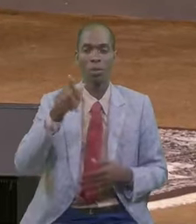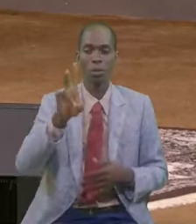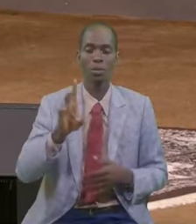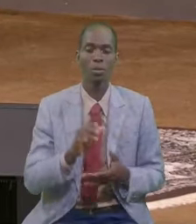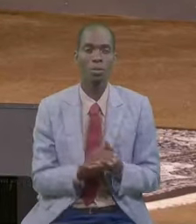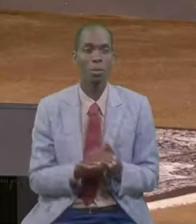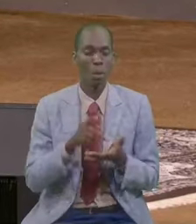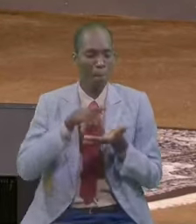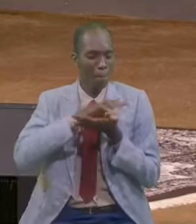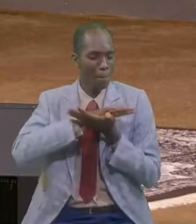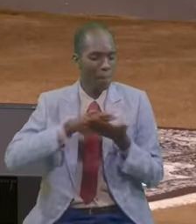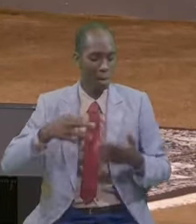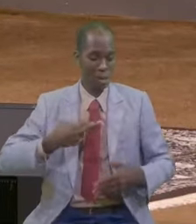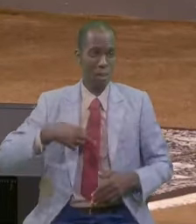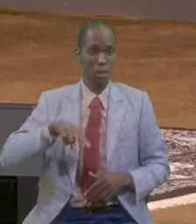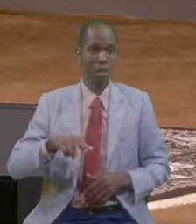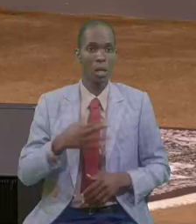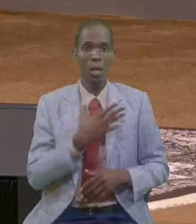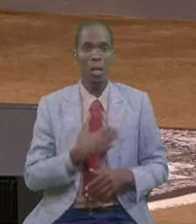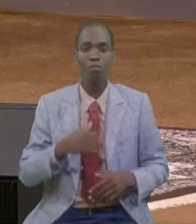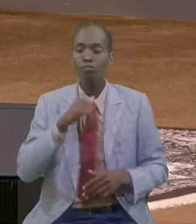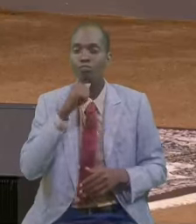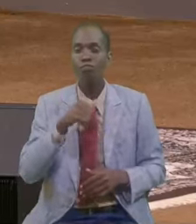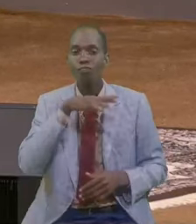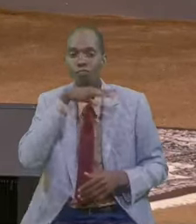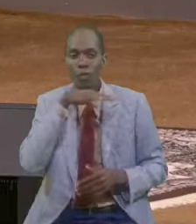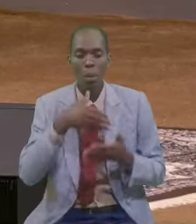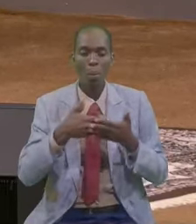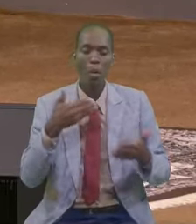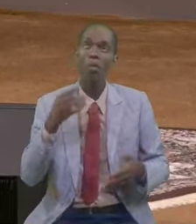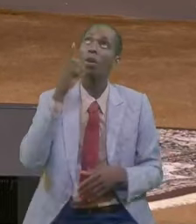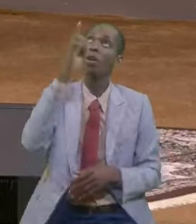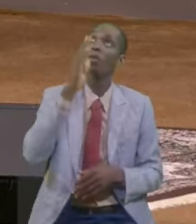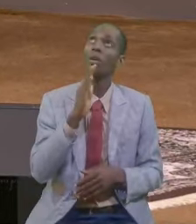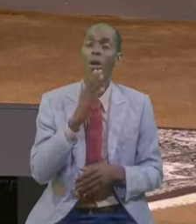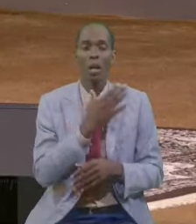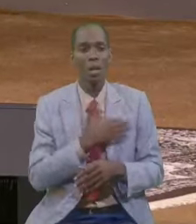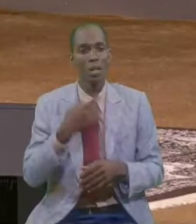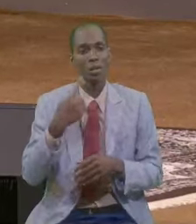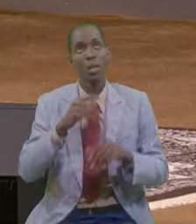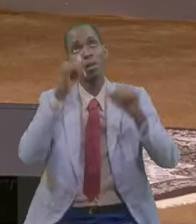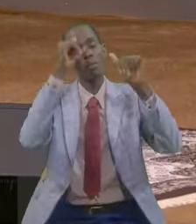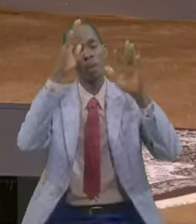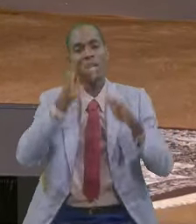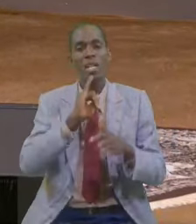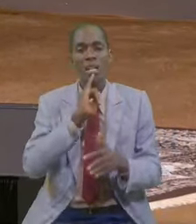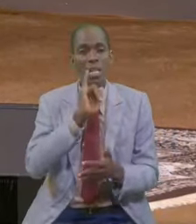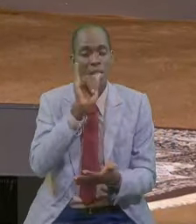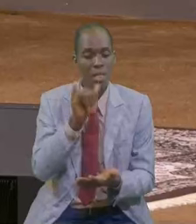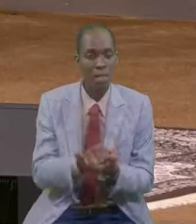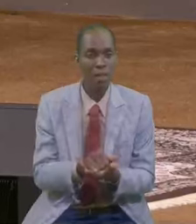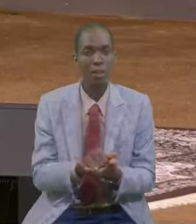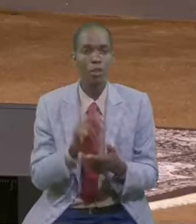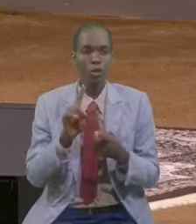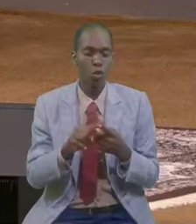La religion pure et sans tache devant Dieu et notre Père consiste